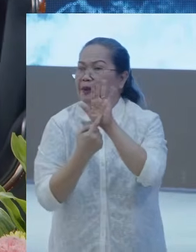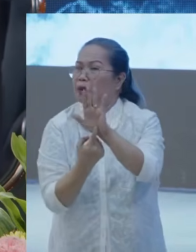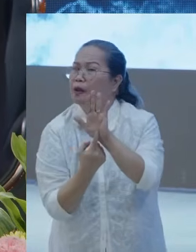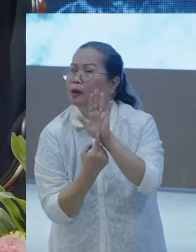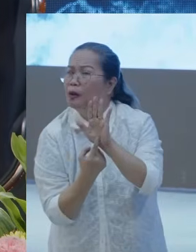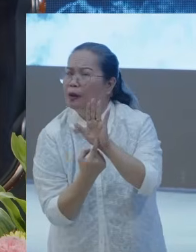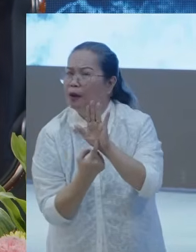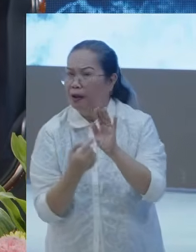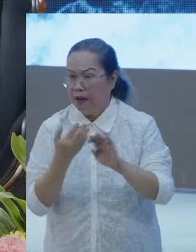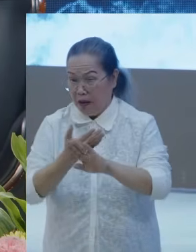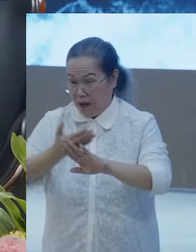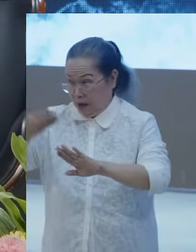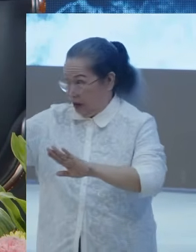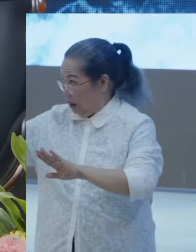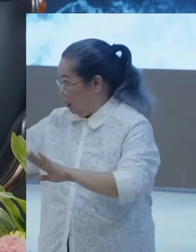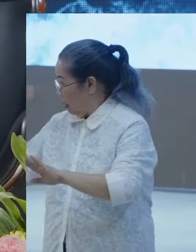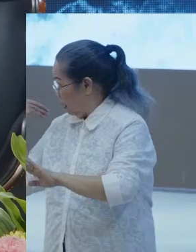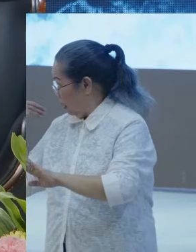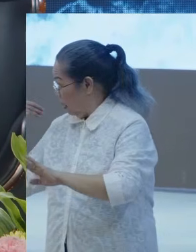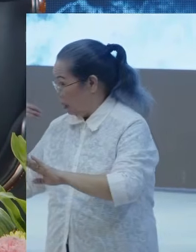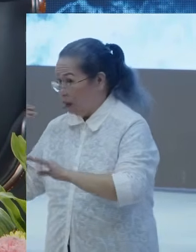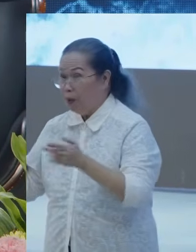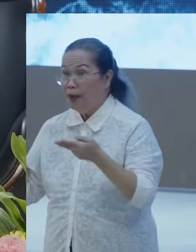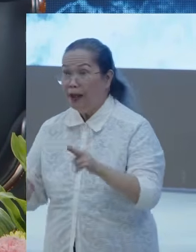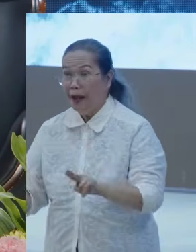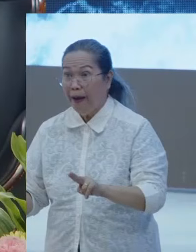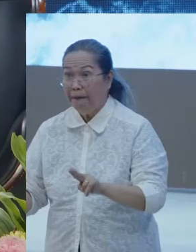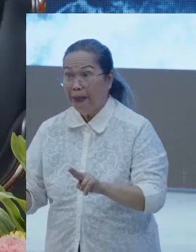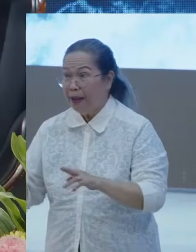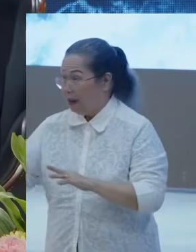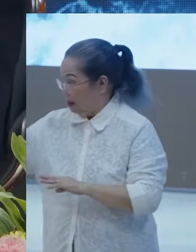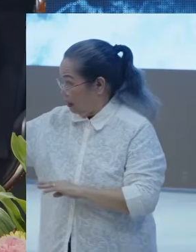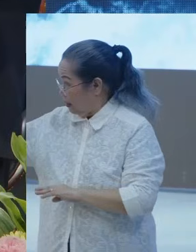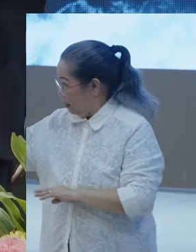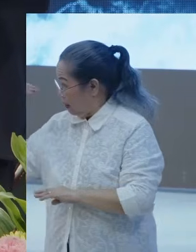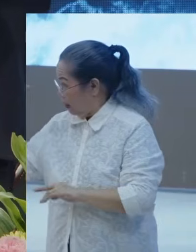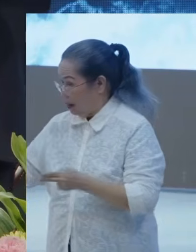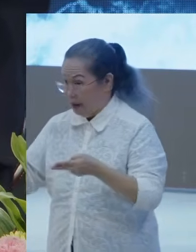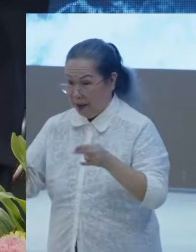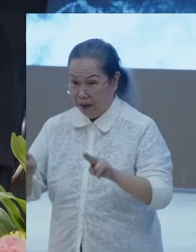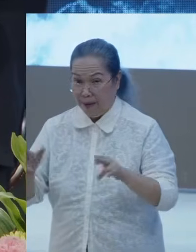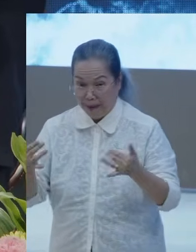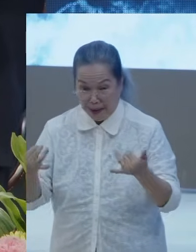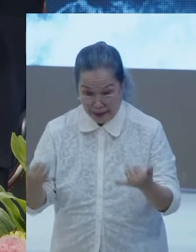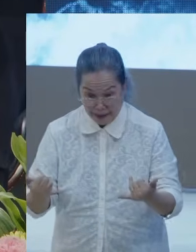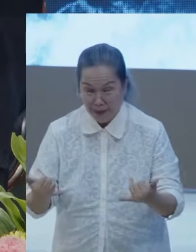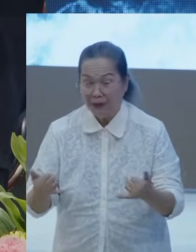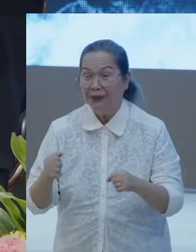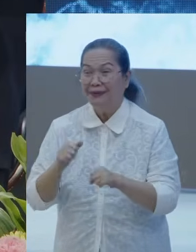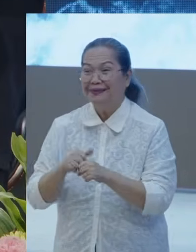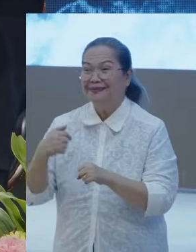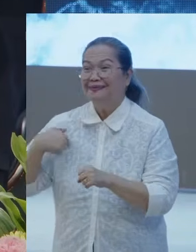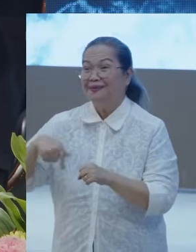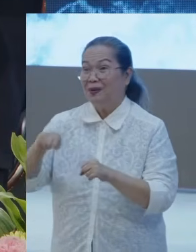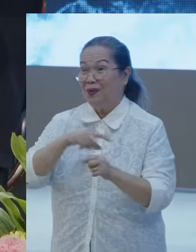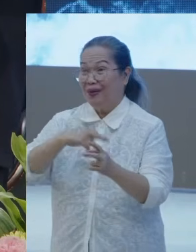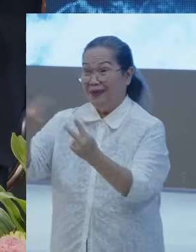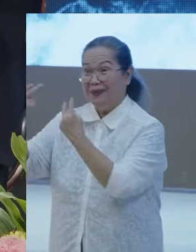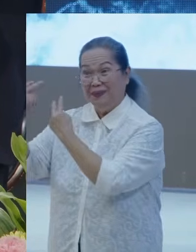yung ngayon? What happened before then? O di kailangan balikan natin ng konti, di ba?